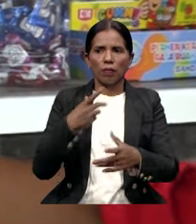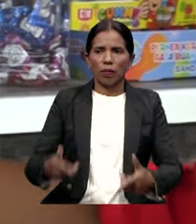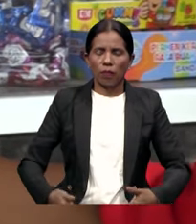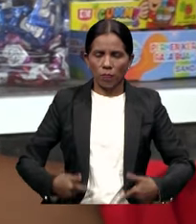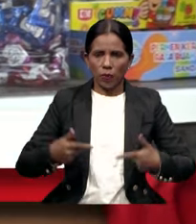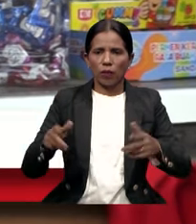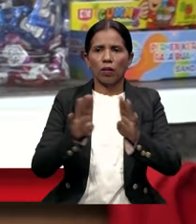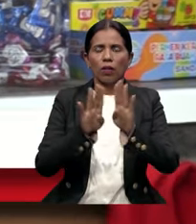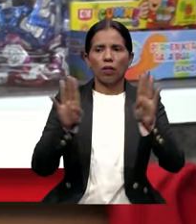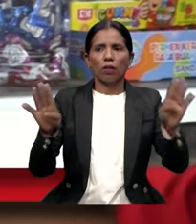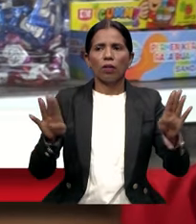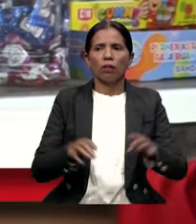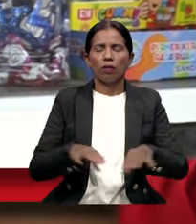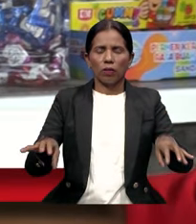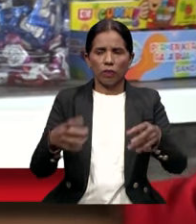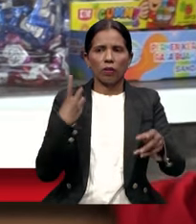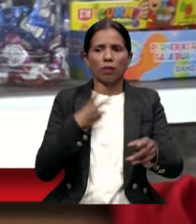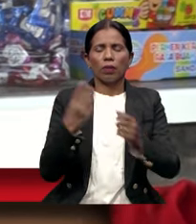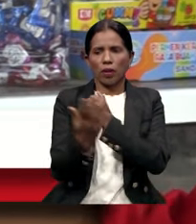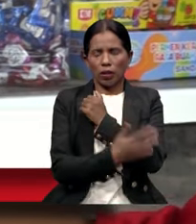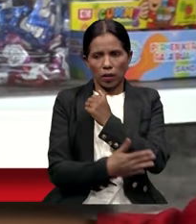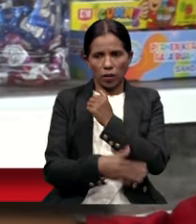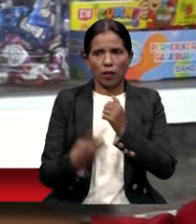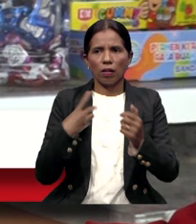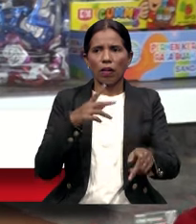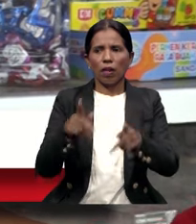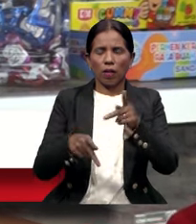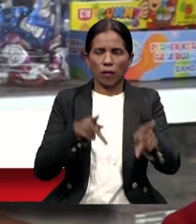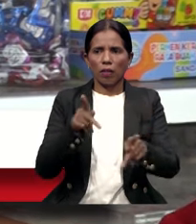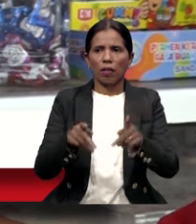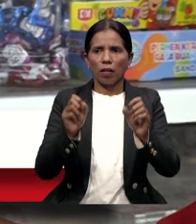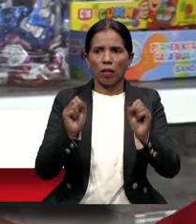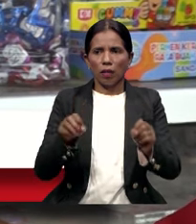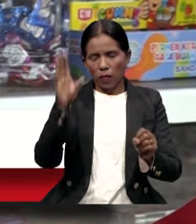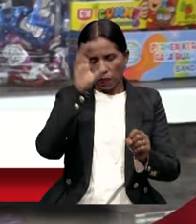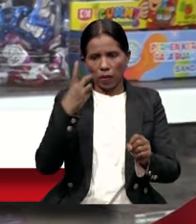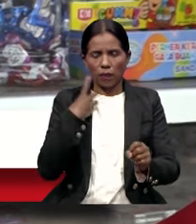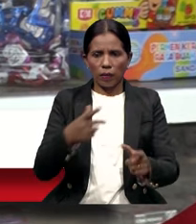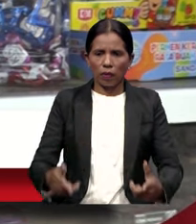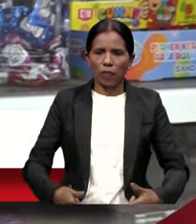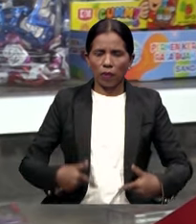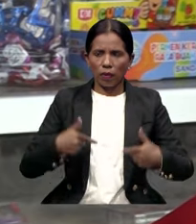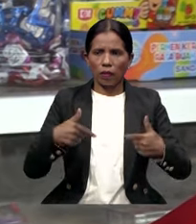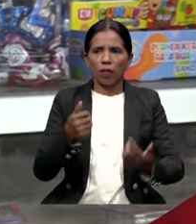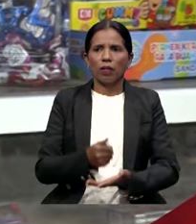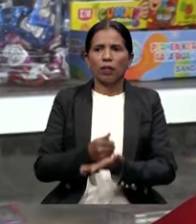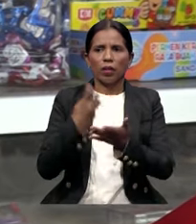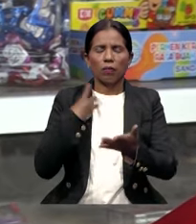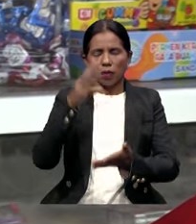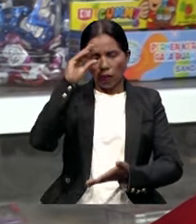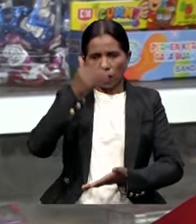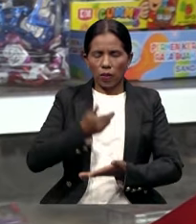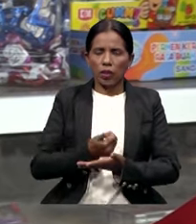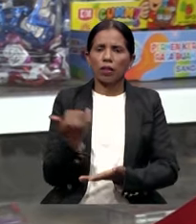be servisu ia amnia railaram par ami po bukik sirna am bele hori buka amine moris bar bele atende amine wanser ne